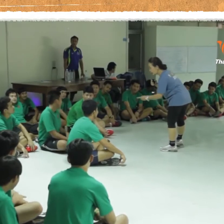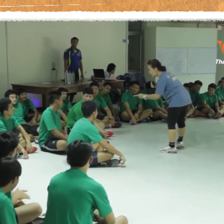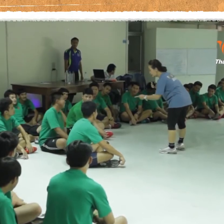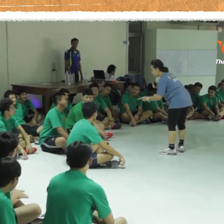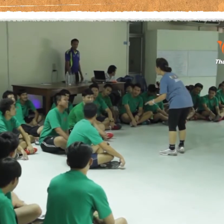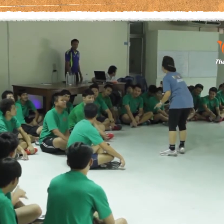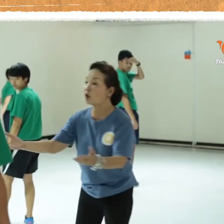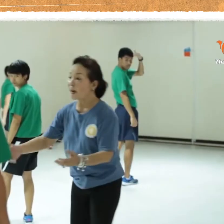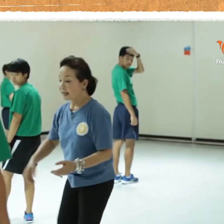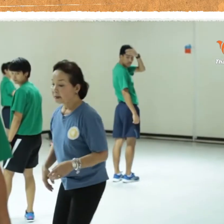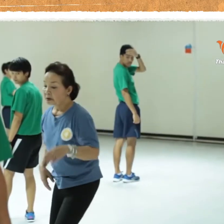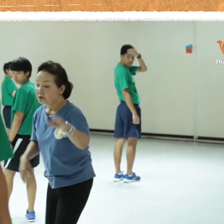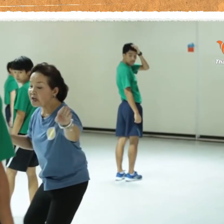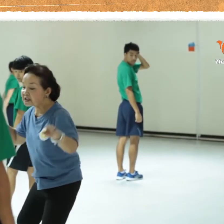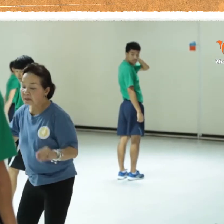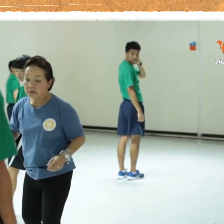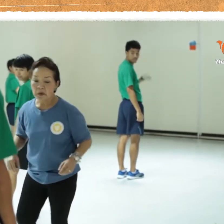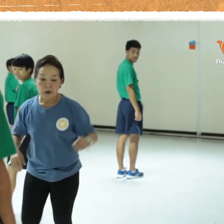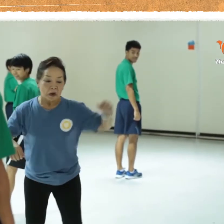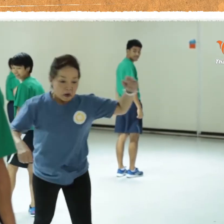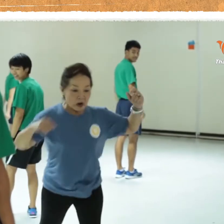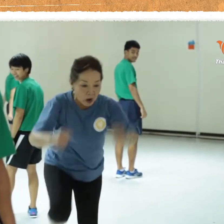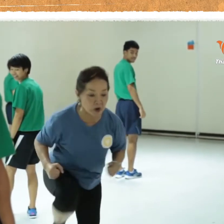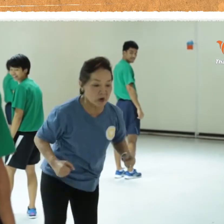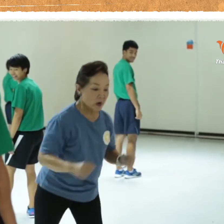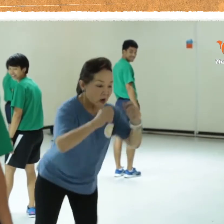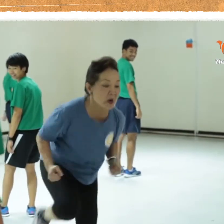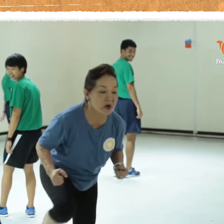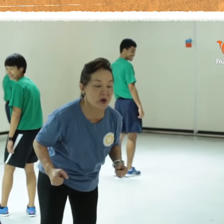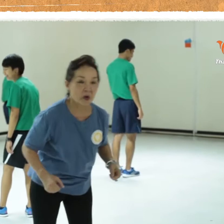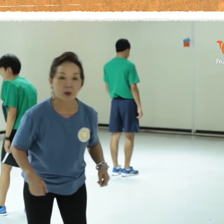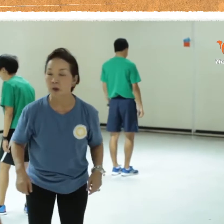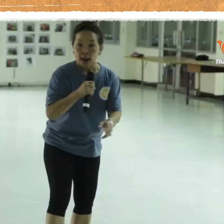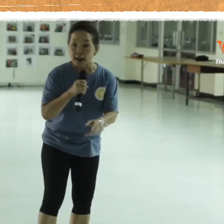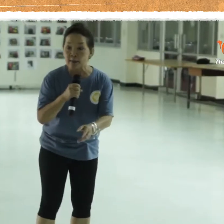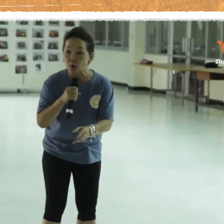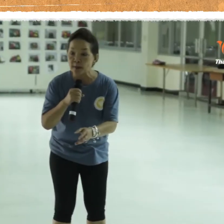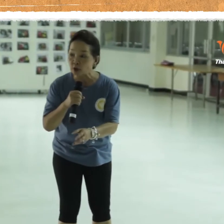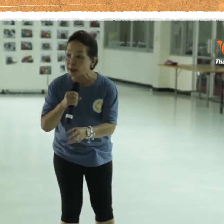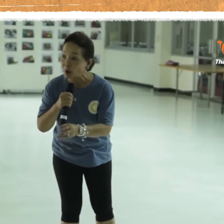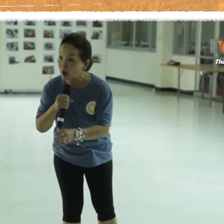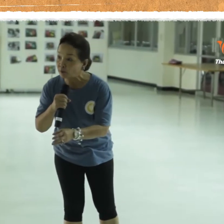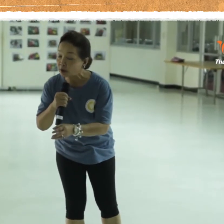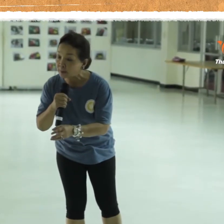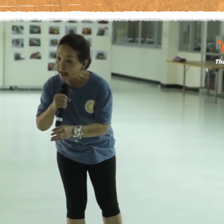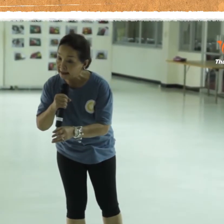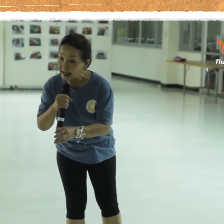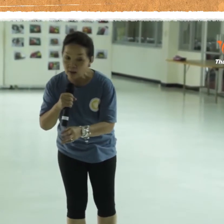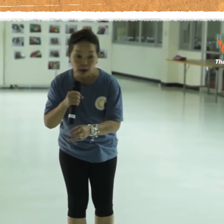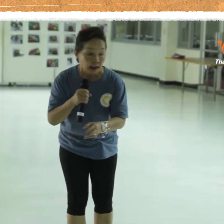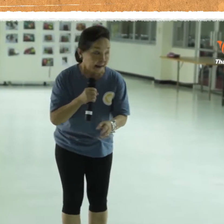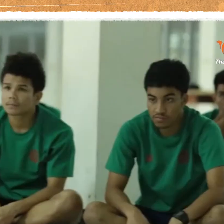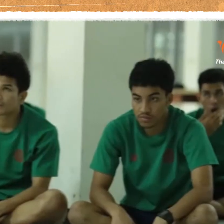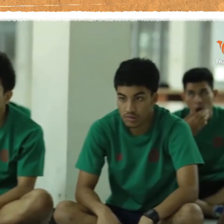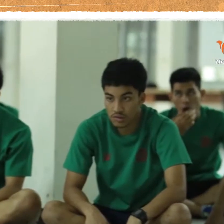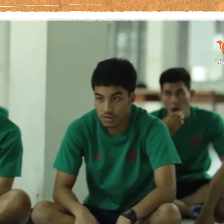รุ่นใหม่ผลิตครูแอโรบิกที่มีคุณภาพด้วยจิตวิญญาณของครูสอนพละศึกษาจนไม่น่าเชื่อว่าในวัยขนา